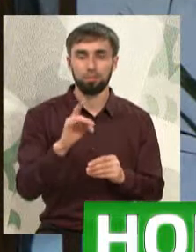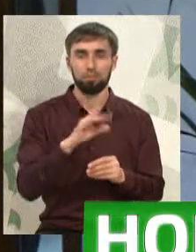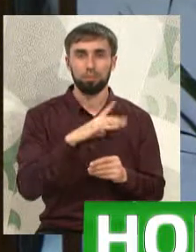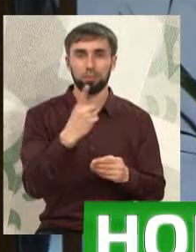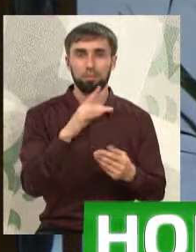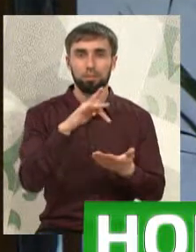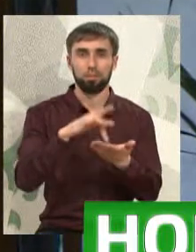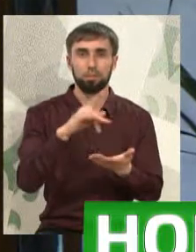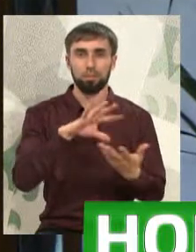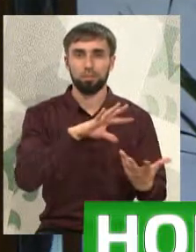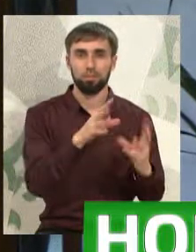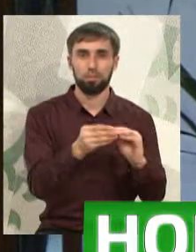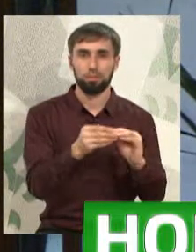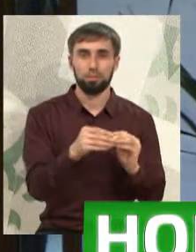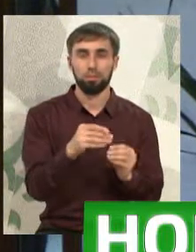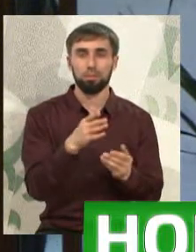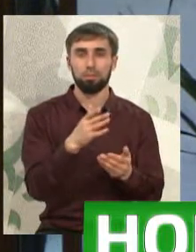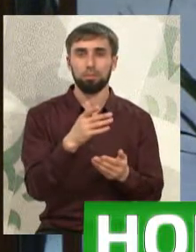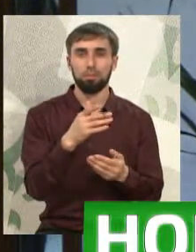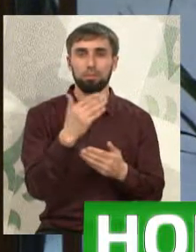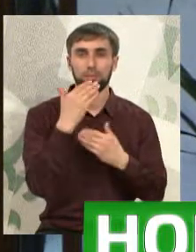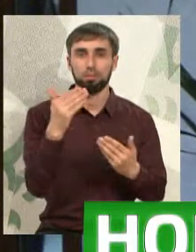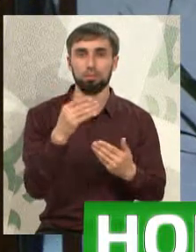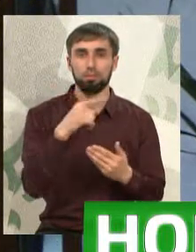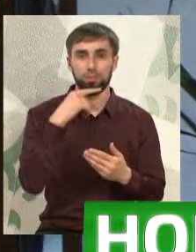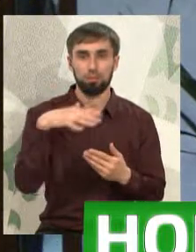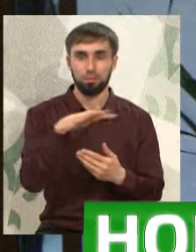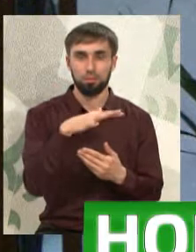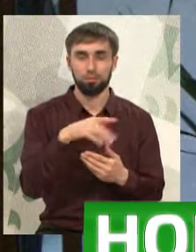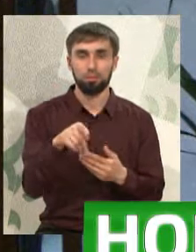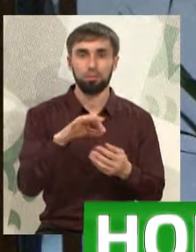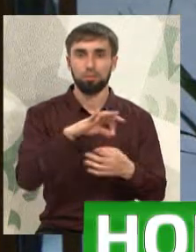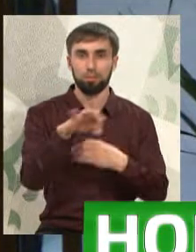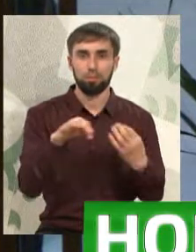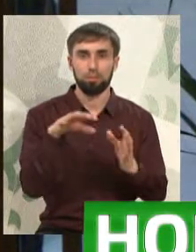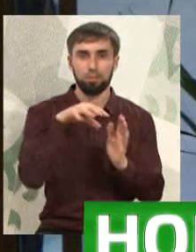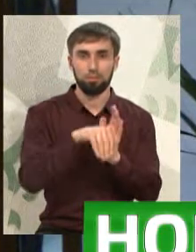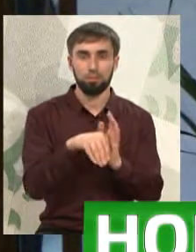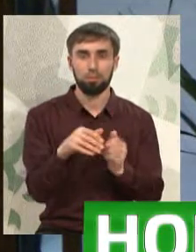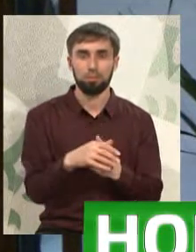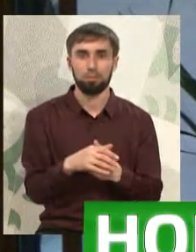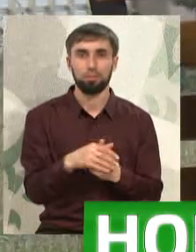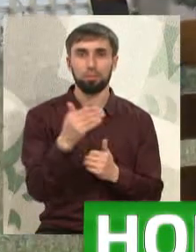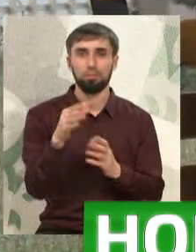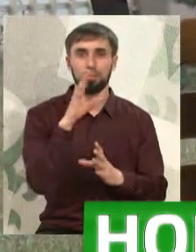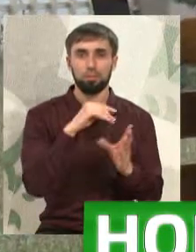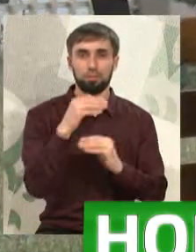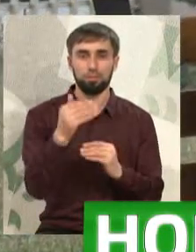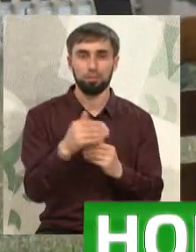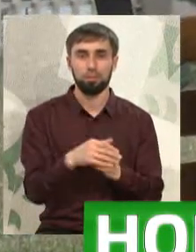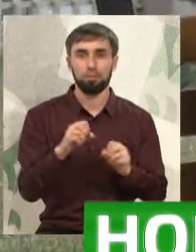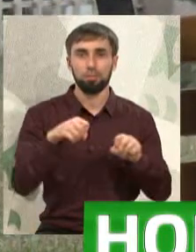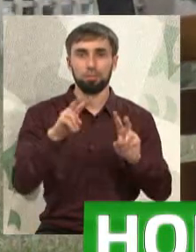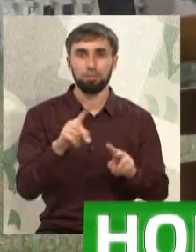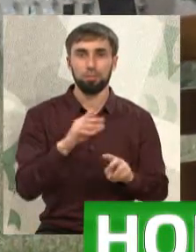центр. Единая Россия в этот проект входит своими организационными методическими возможностями.